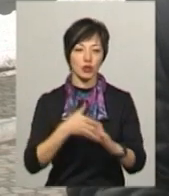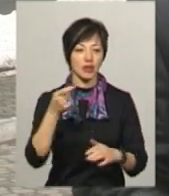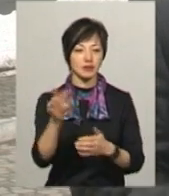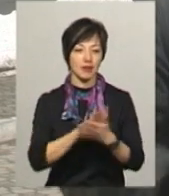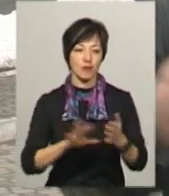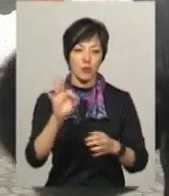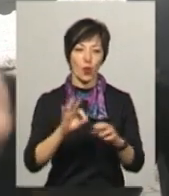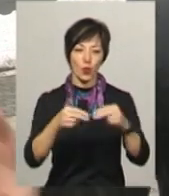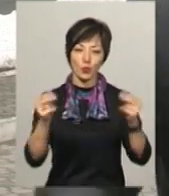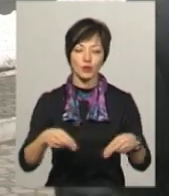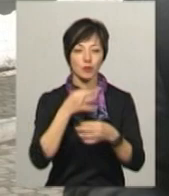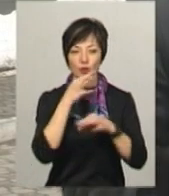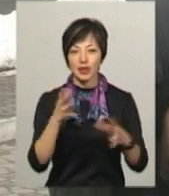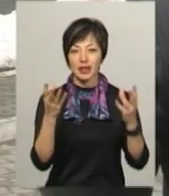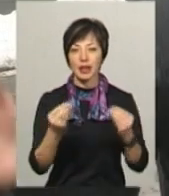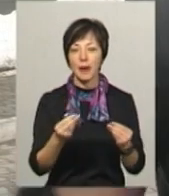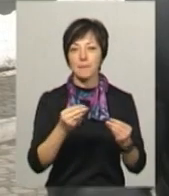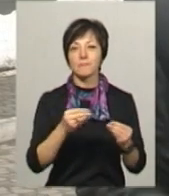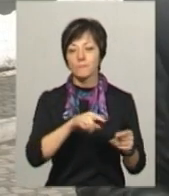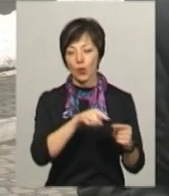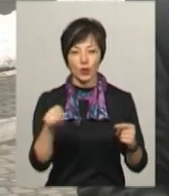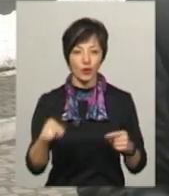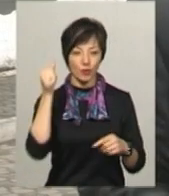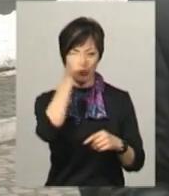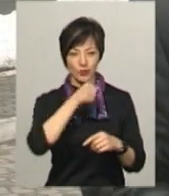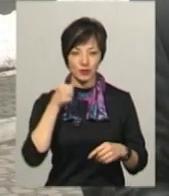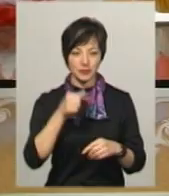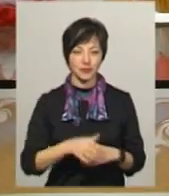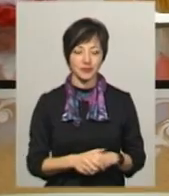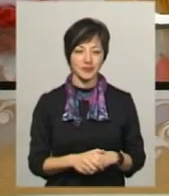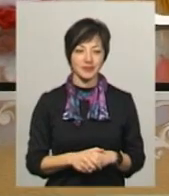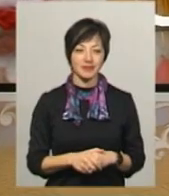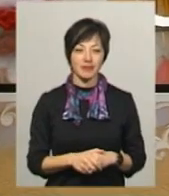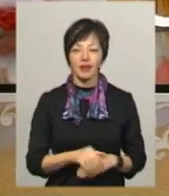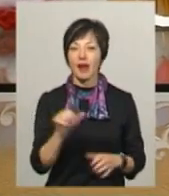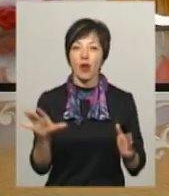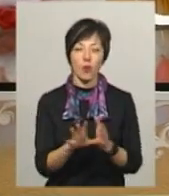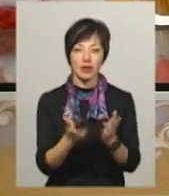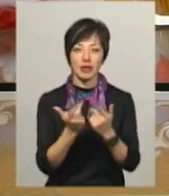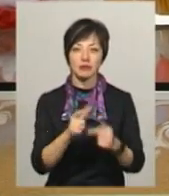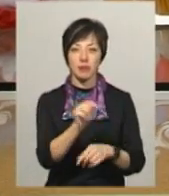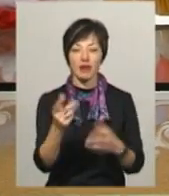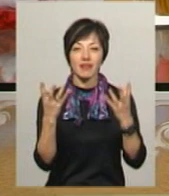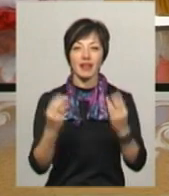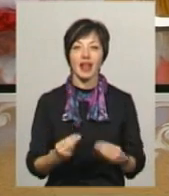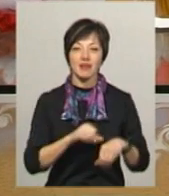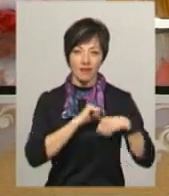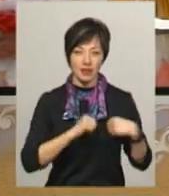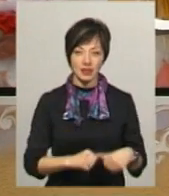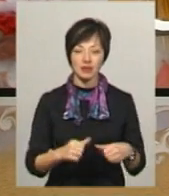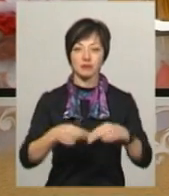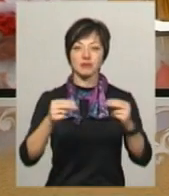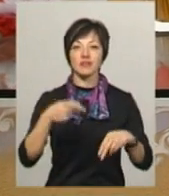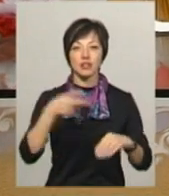про одруження будь-якого дня протягом року, після місяця, пройде місяць після цього. Рекордна кількість пар у День Святого Валентина у Хмельницькому брала